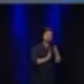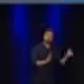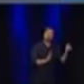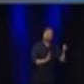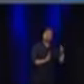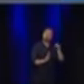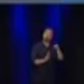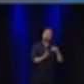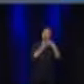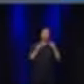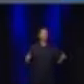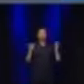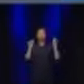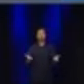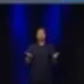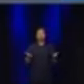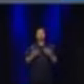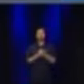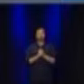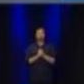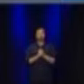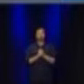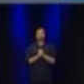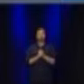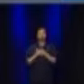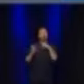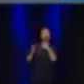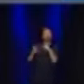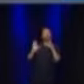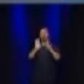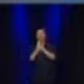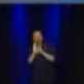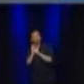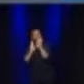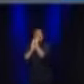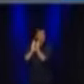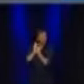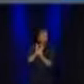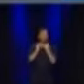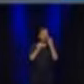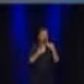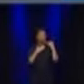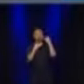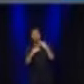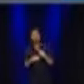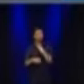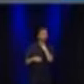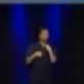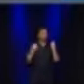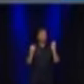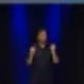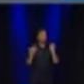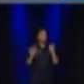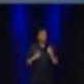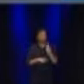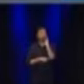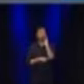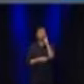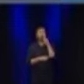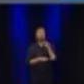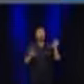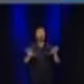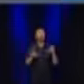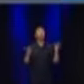vraiment, vraiment la solution. Ce n'est pas par des restrictions hautes ou etc. actuellement, mais je pense que si on a un geste à